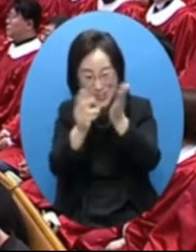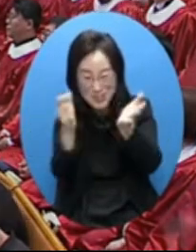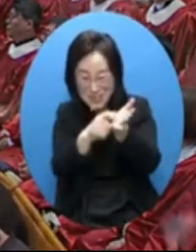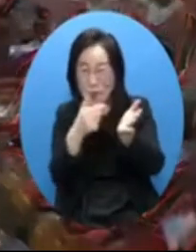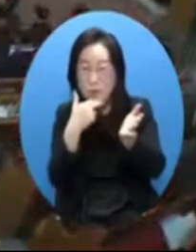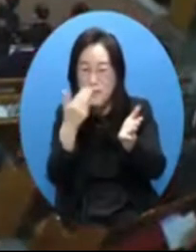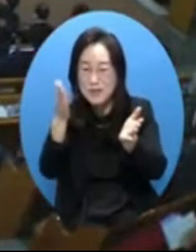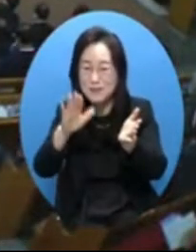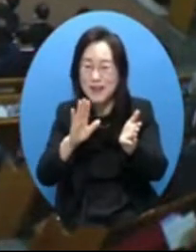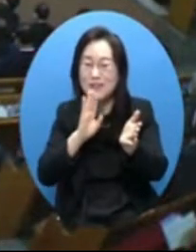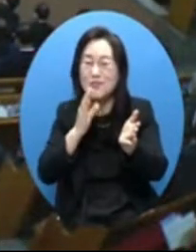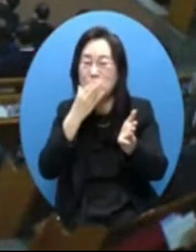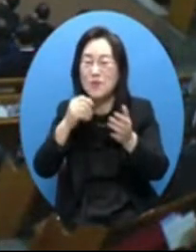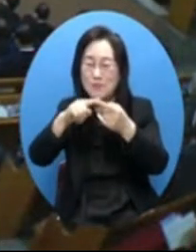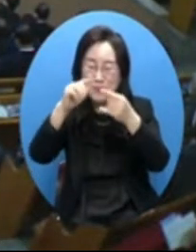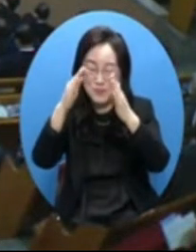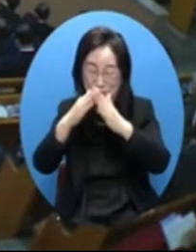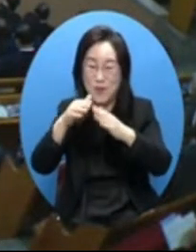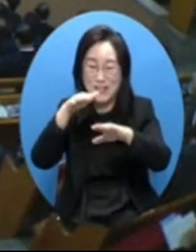외쳤다고